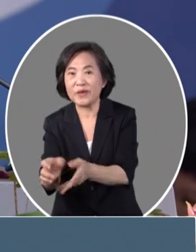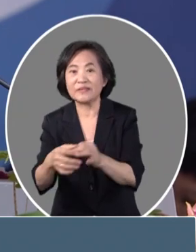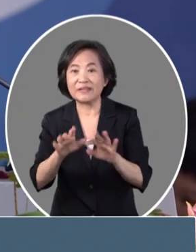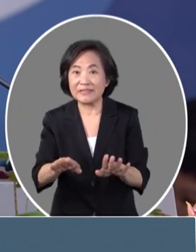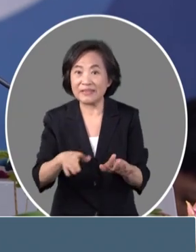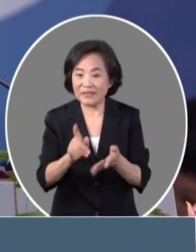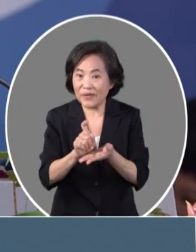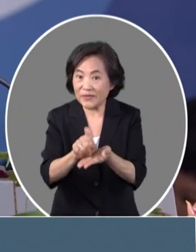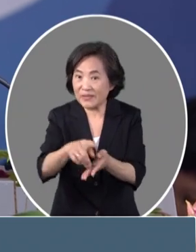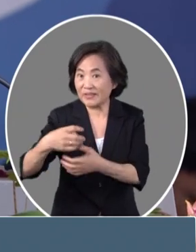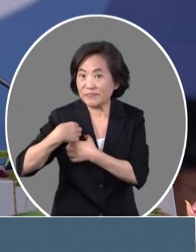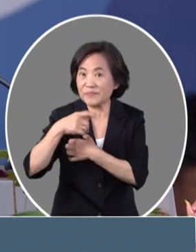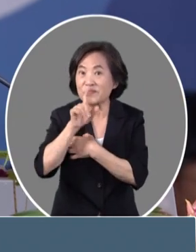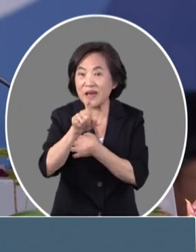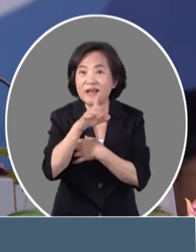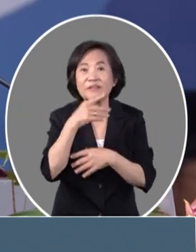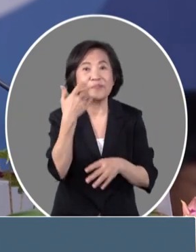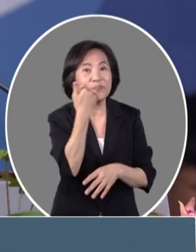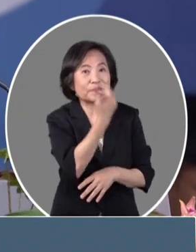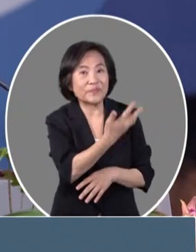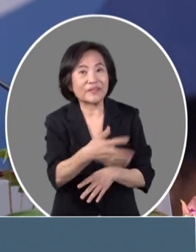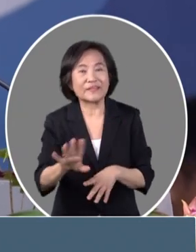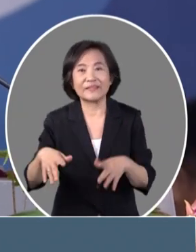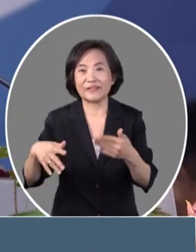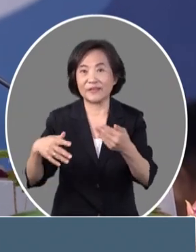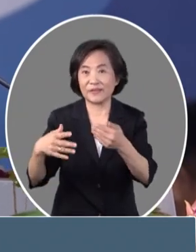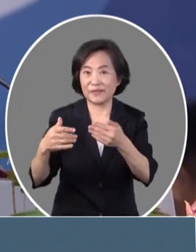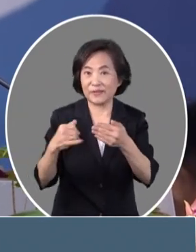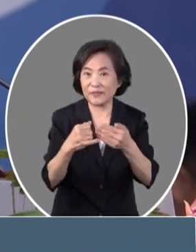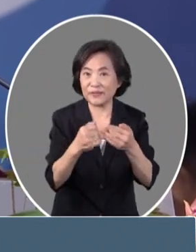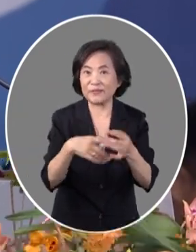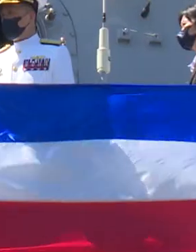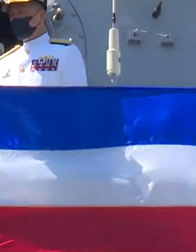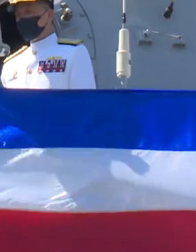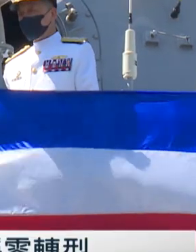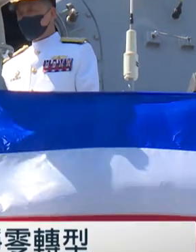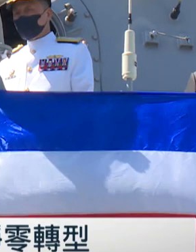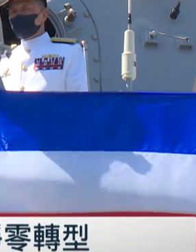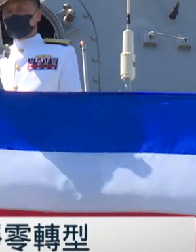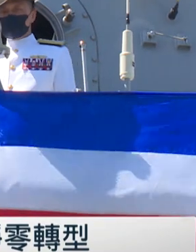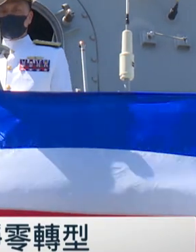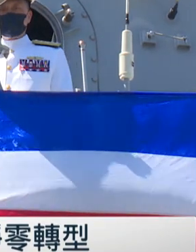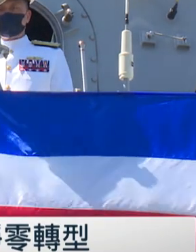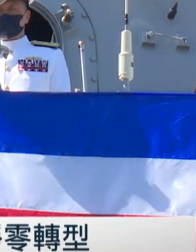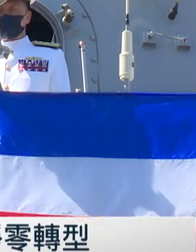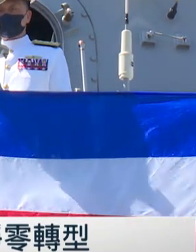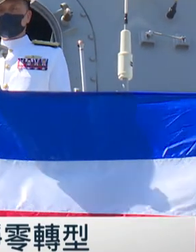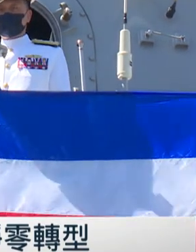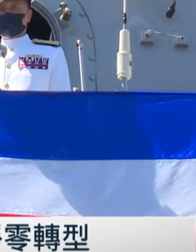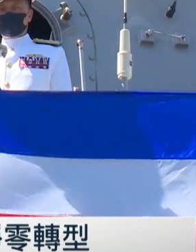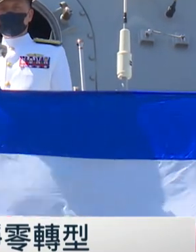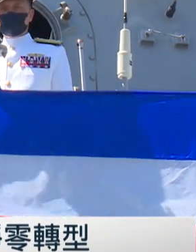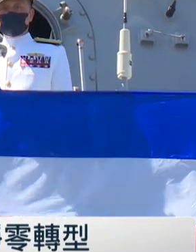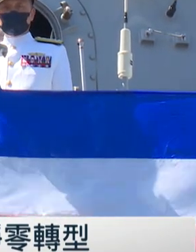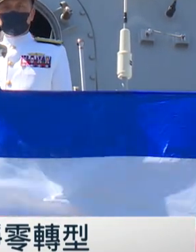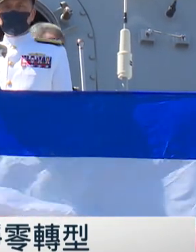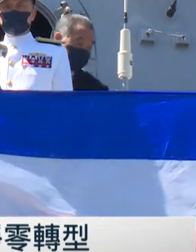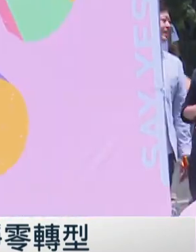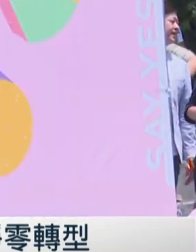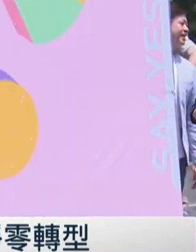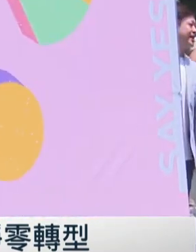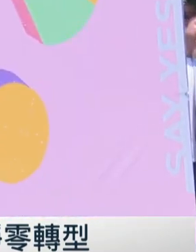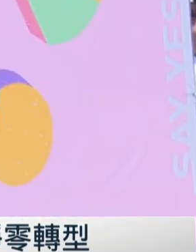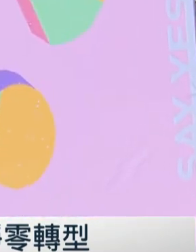舰预计在2025年正式服役。 不退阵战力提升，也提到七年多来的改